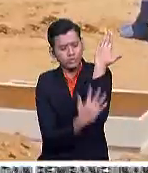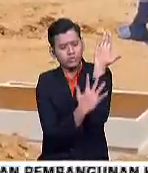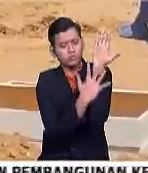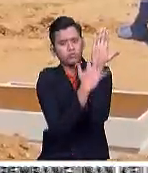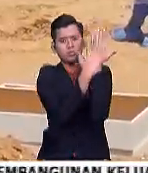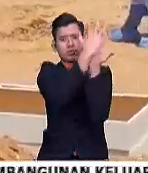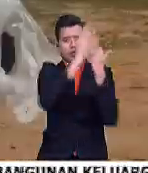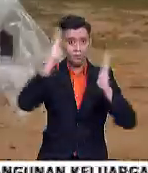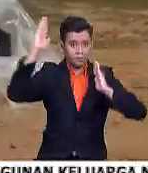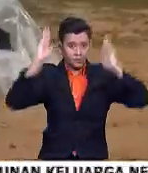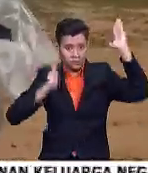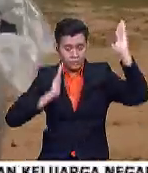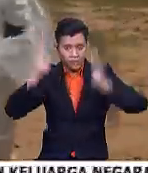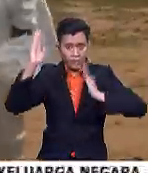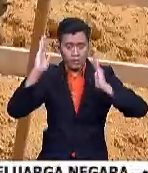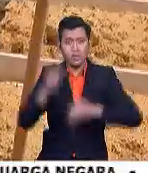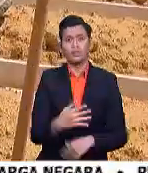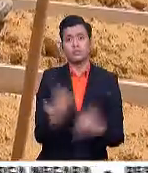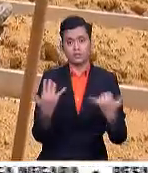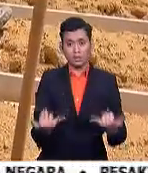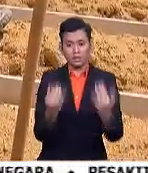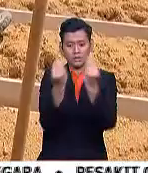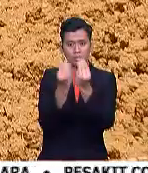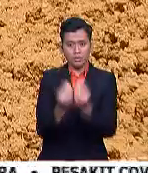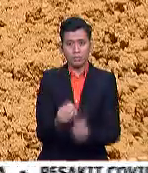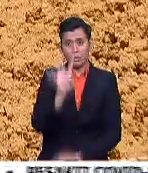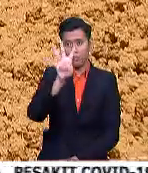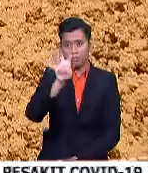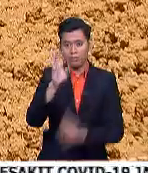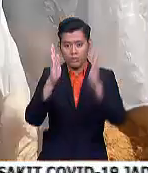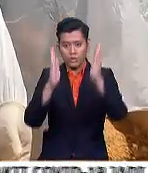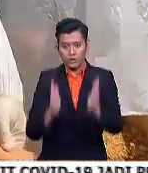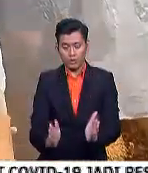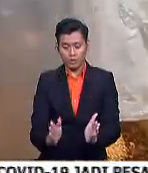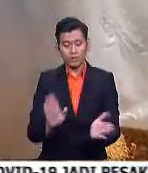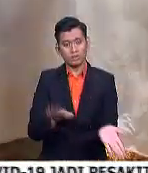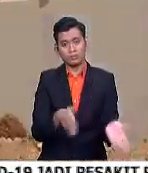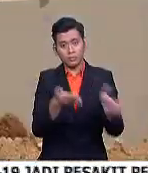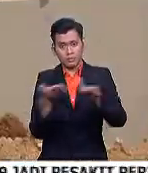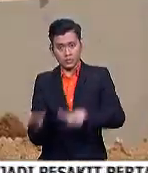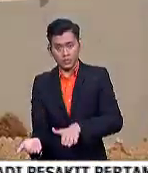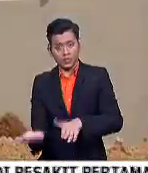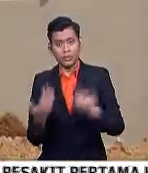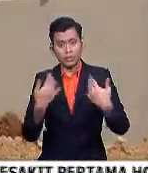sahaja, hampir 40 jenazah COVID telah diuruskan oleh Unit Hal Ehwal Islam Hospital Sungai